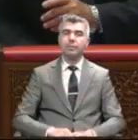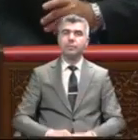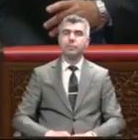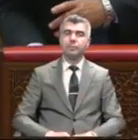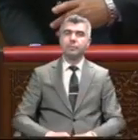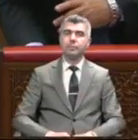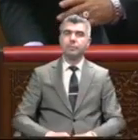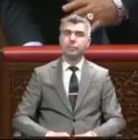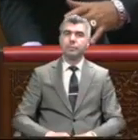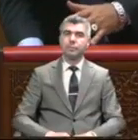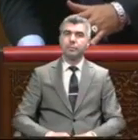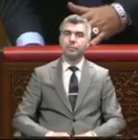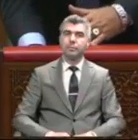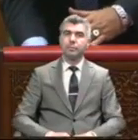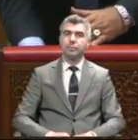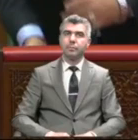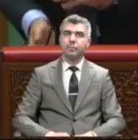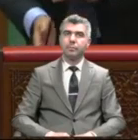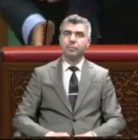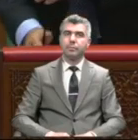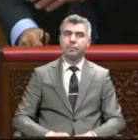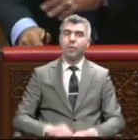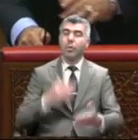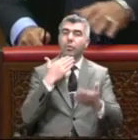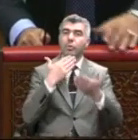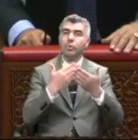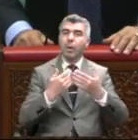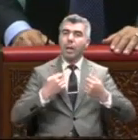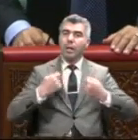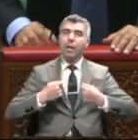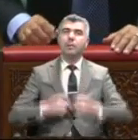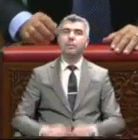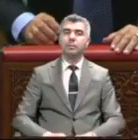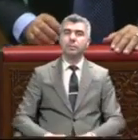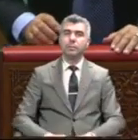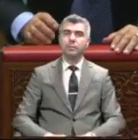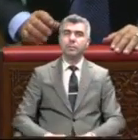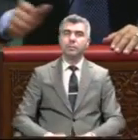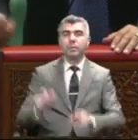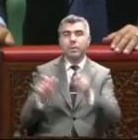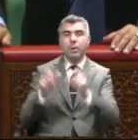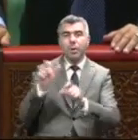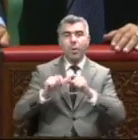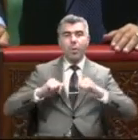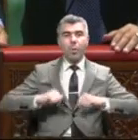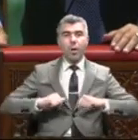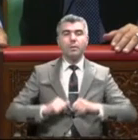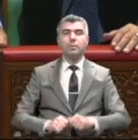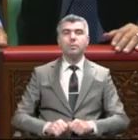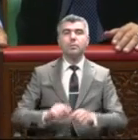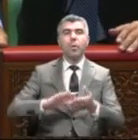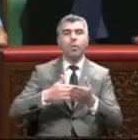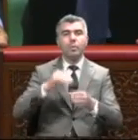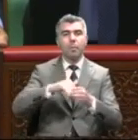السيد الرئيس المحترم تفضل السيد الرئيس الساده الوزراء الاخوات